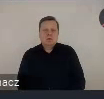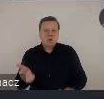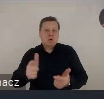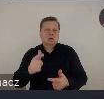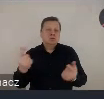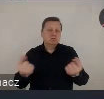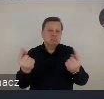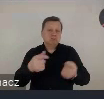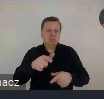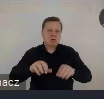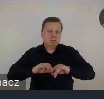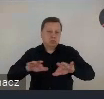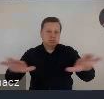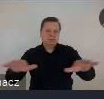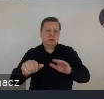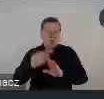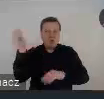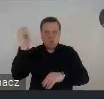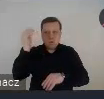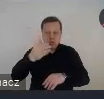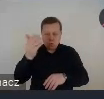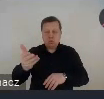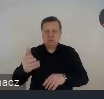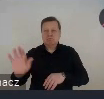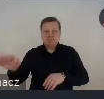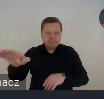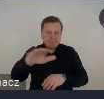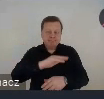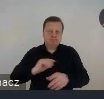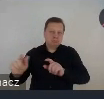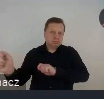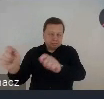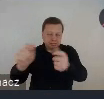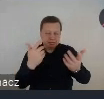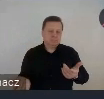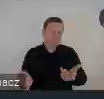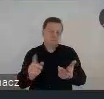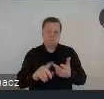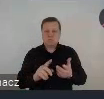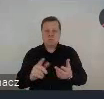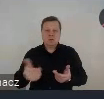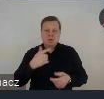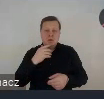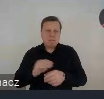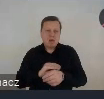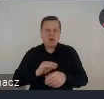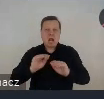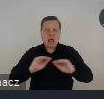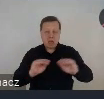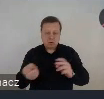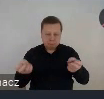popularyzacja, działania związane z popularyzacją rzemiosła wśród uczniów, tworzeniem materiałów